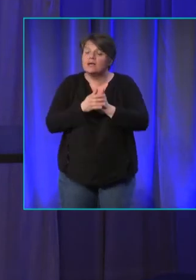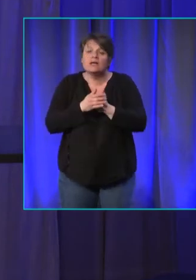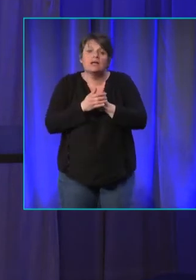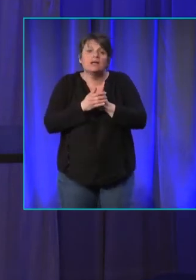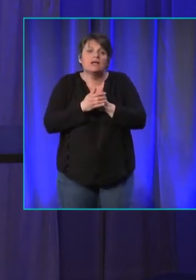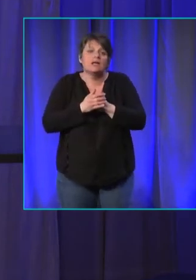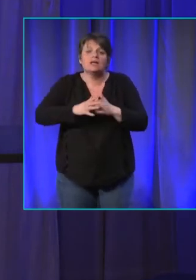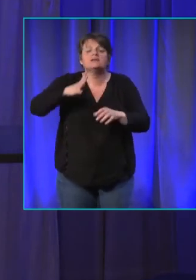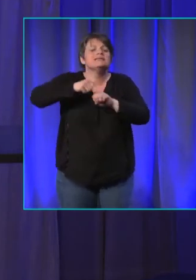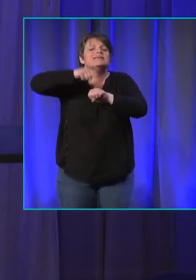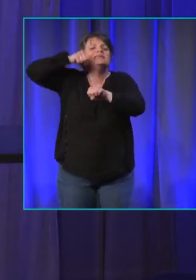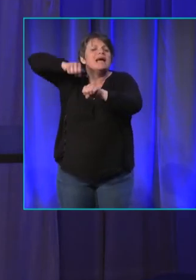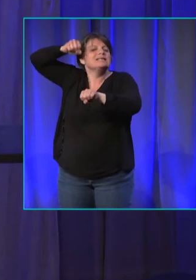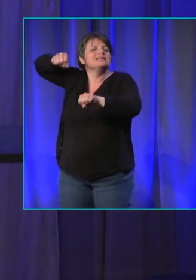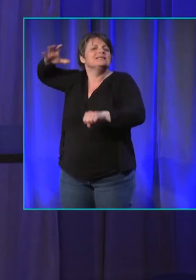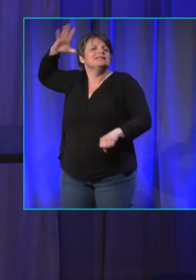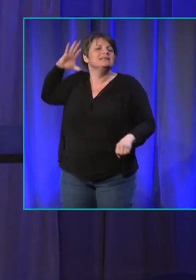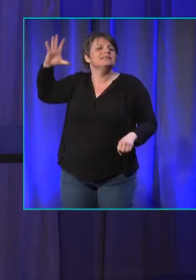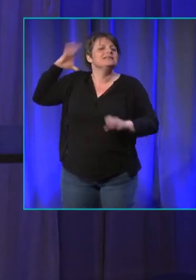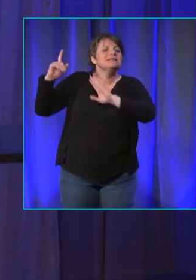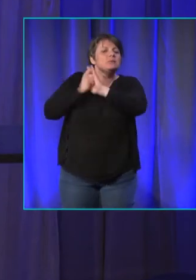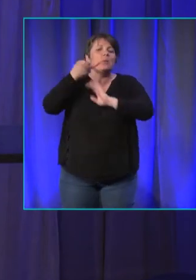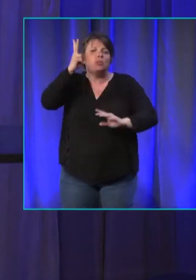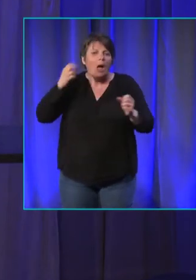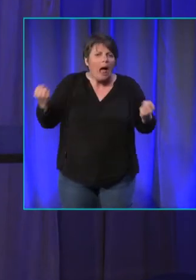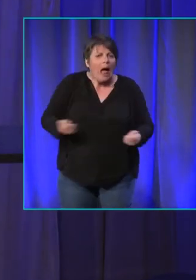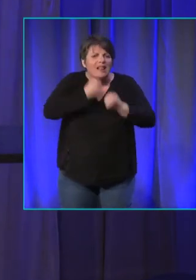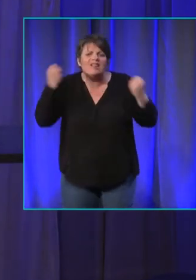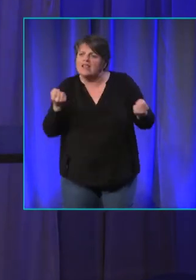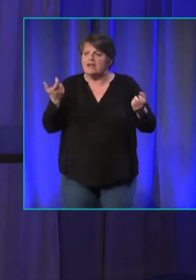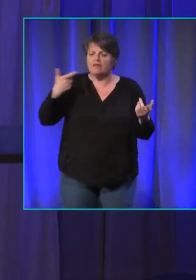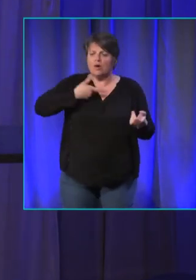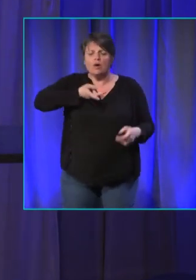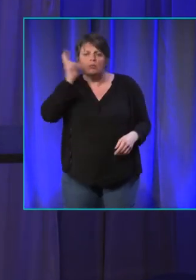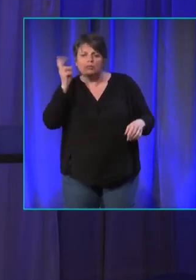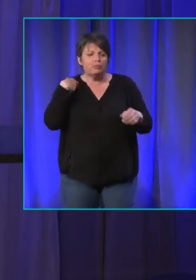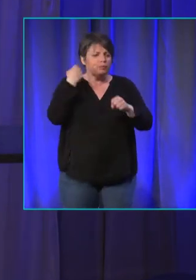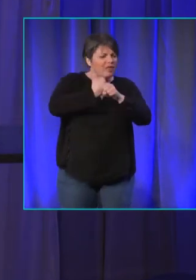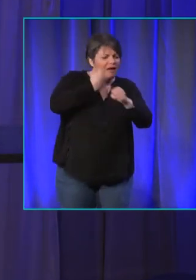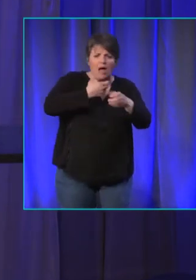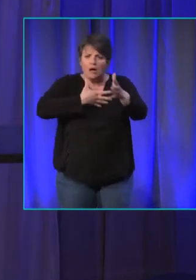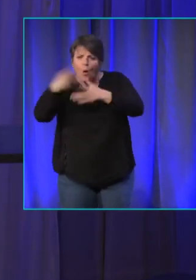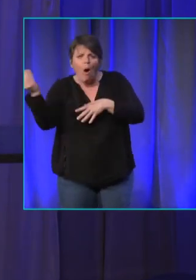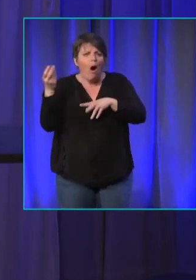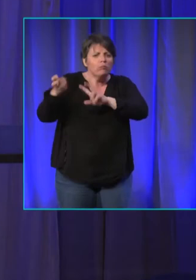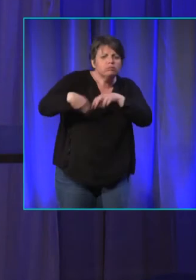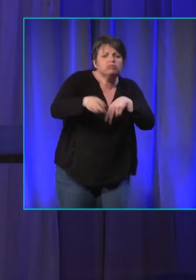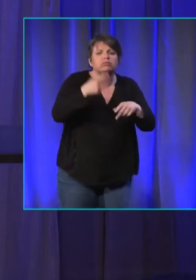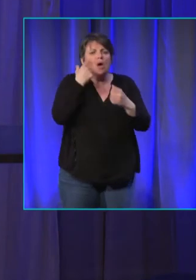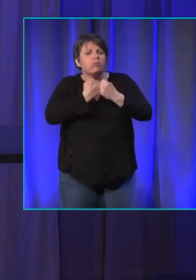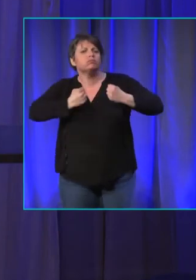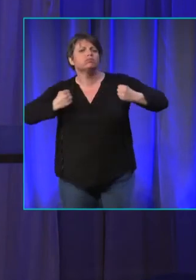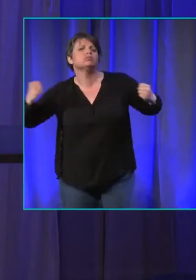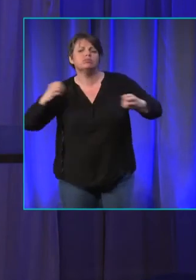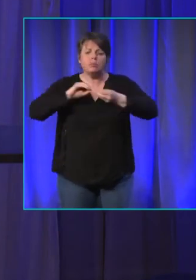les siècles auparavant, voilà, le mode de vie était beaucoup plus actif. Hein, donc il y a moins de soucis de surcharge pondérale et de pathologies